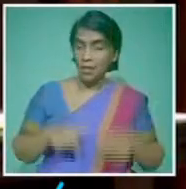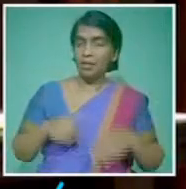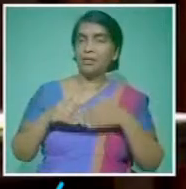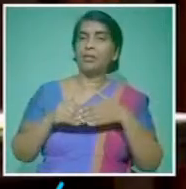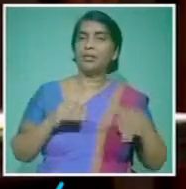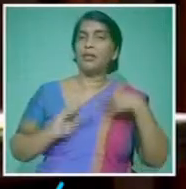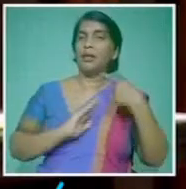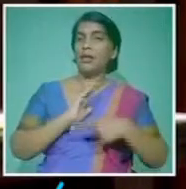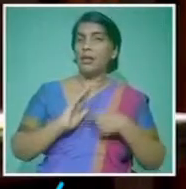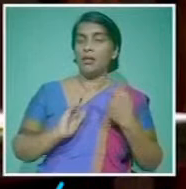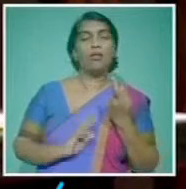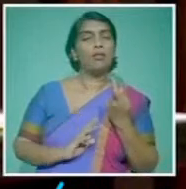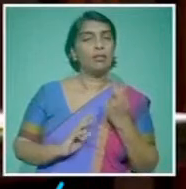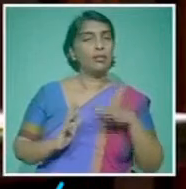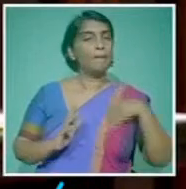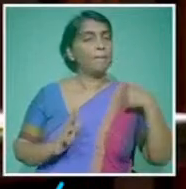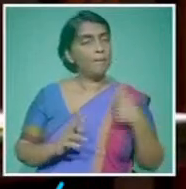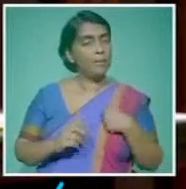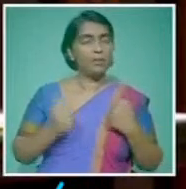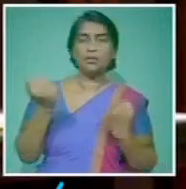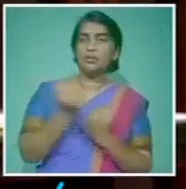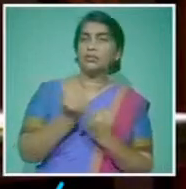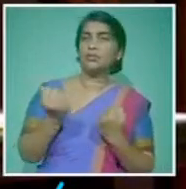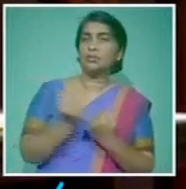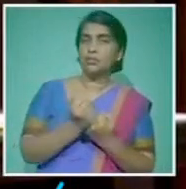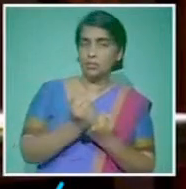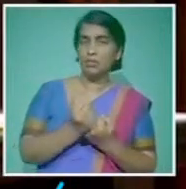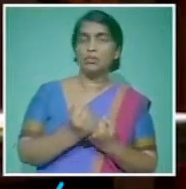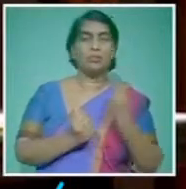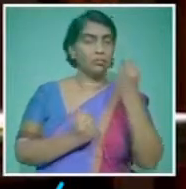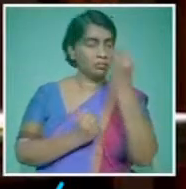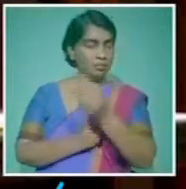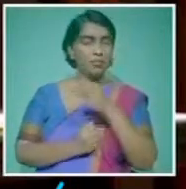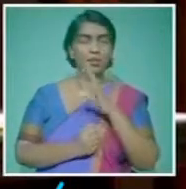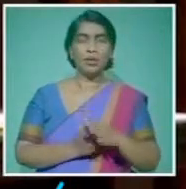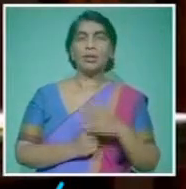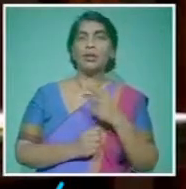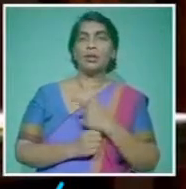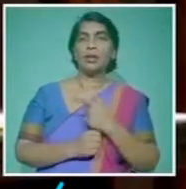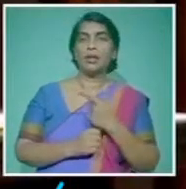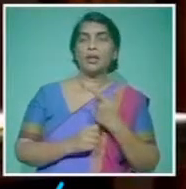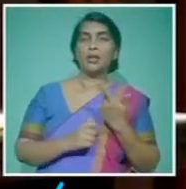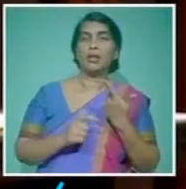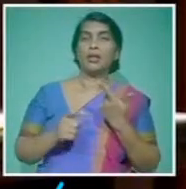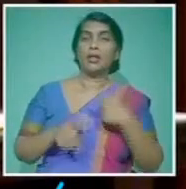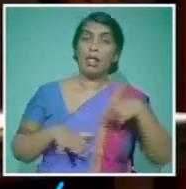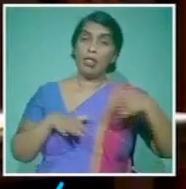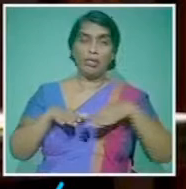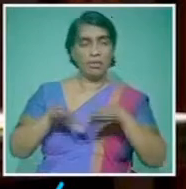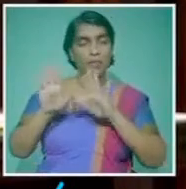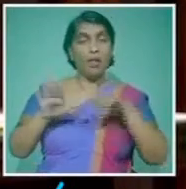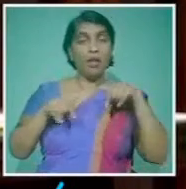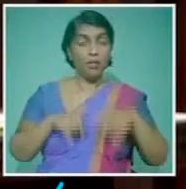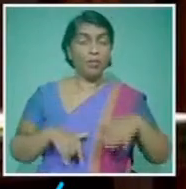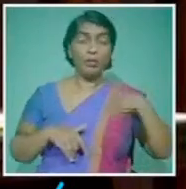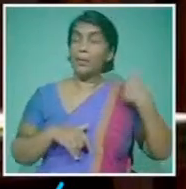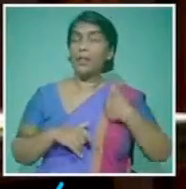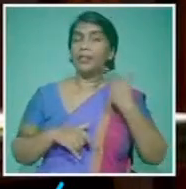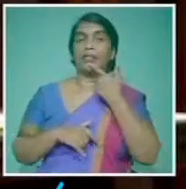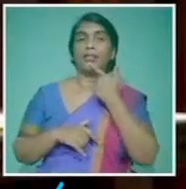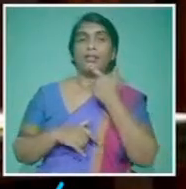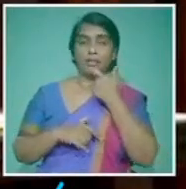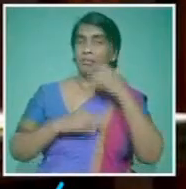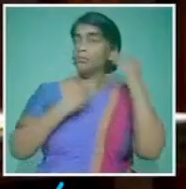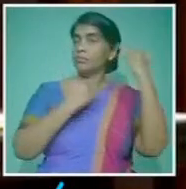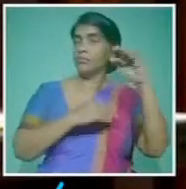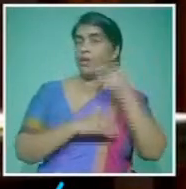Adavena Turut, Lanka, the Arctic, Pradana Vasem, Lanka, the Arctic, contribute Kandi, apparel industry, Venapulanga by Te, Adavena Turat, Ape,